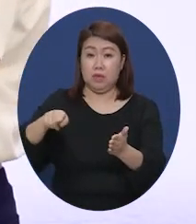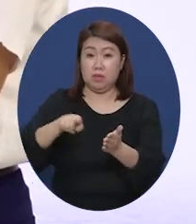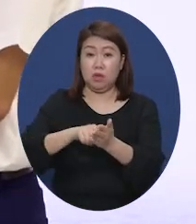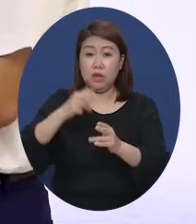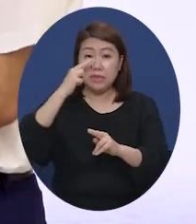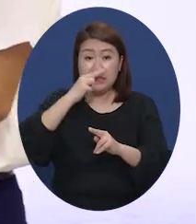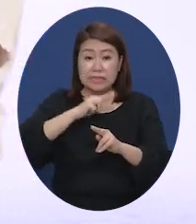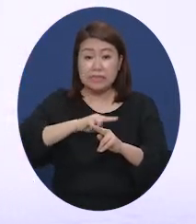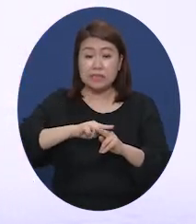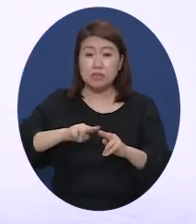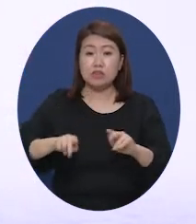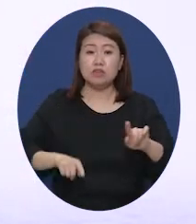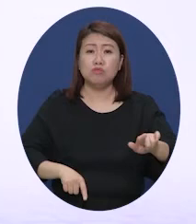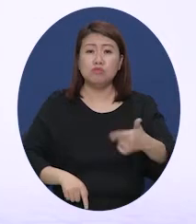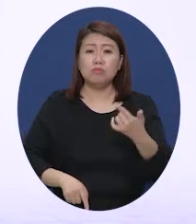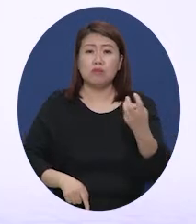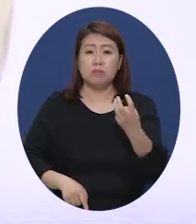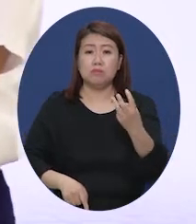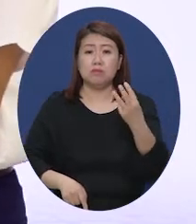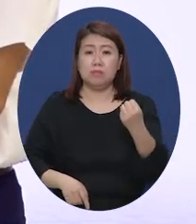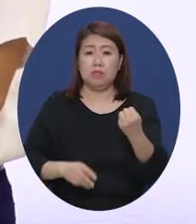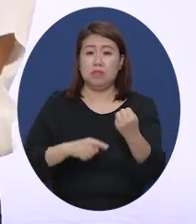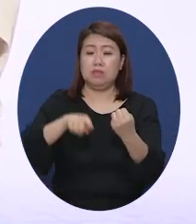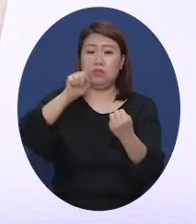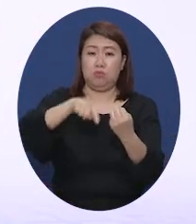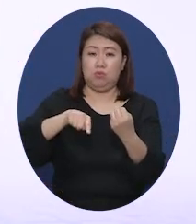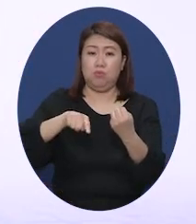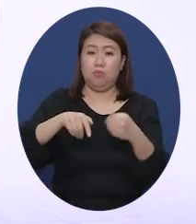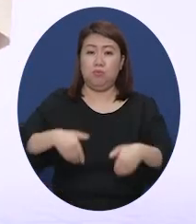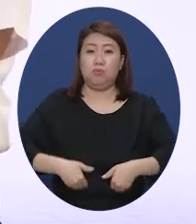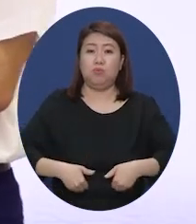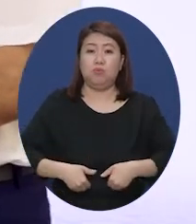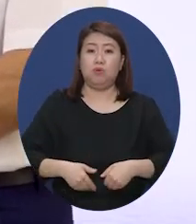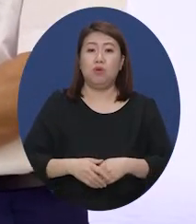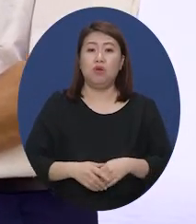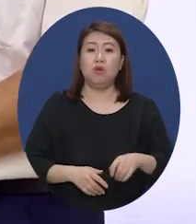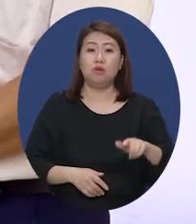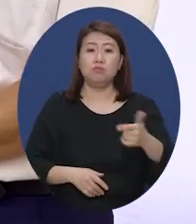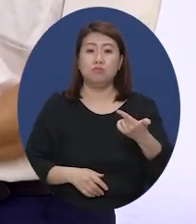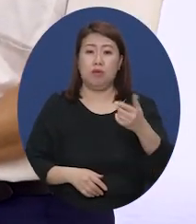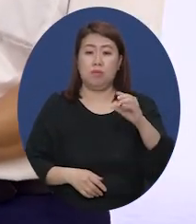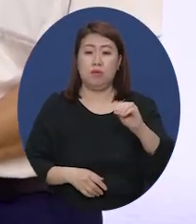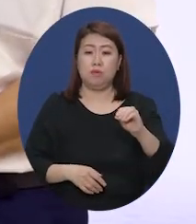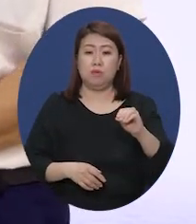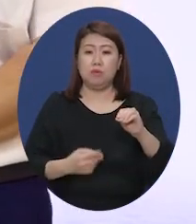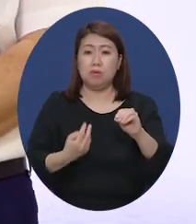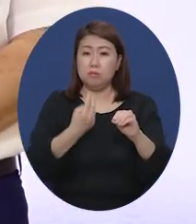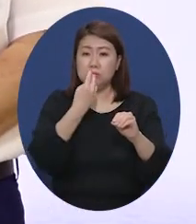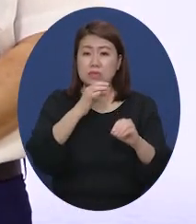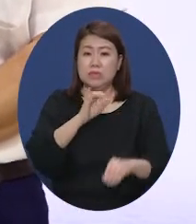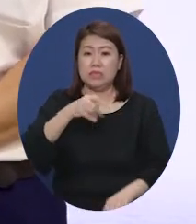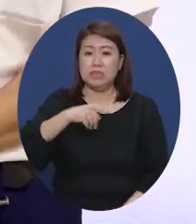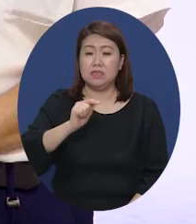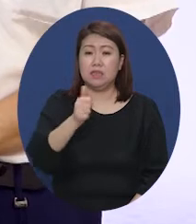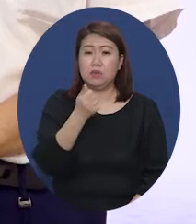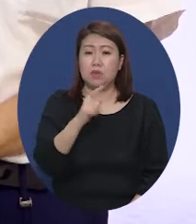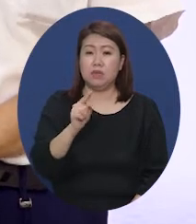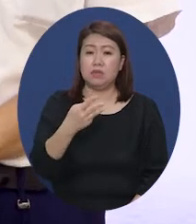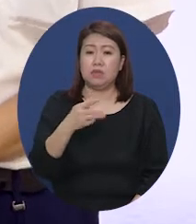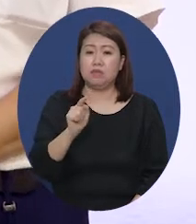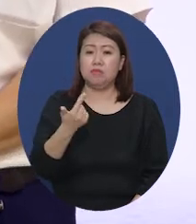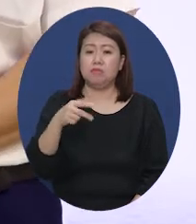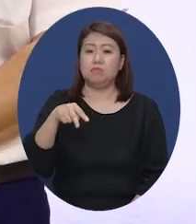디젤유 소비가 하루당 630만 리터가 들어가고, 여기서 연간 600만 톤의 이산화탄소가 발생한다고